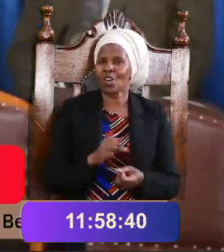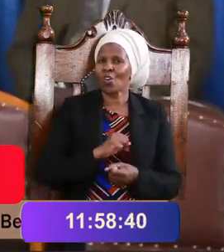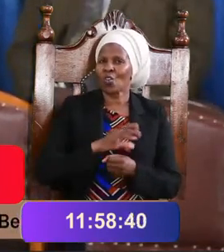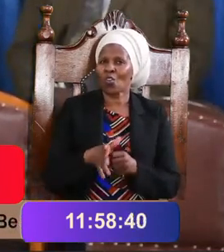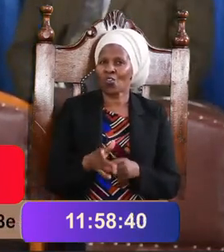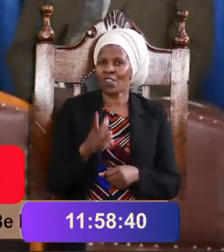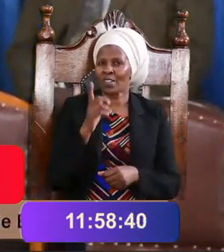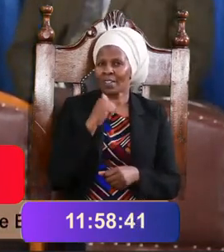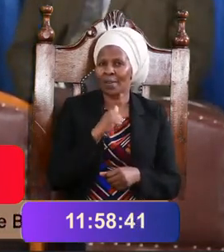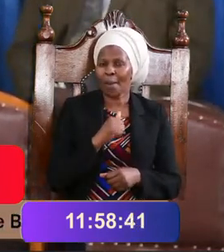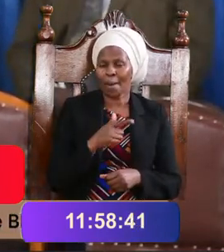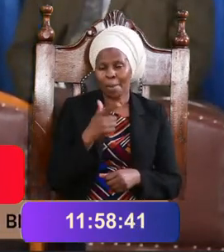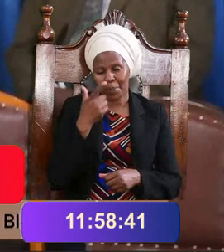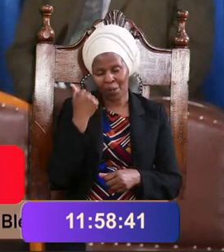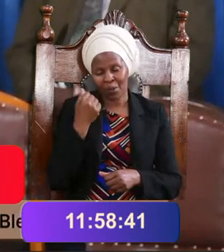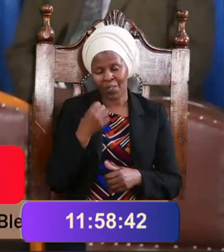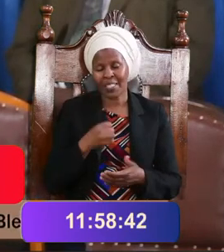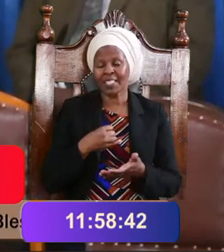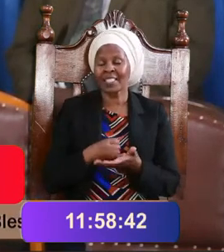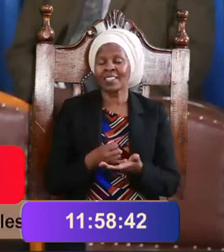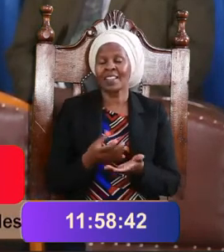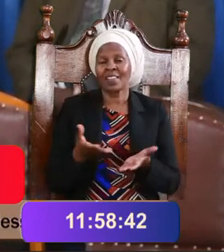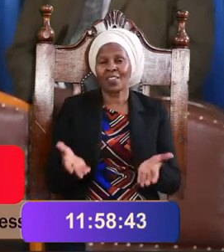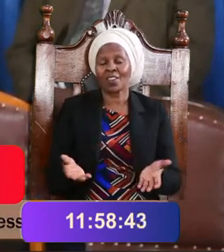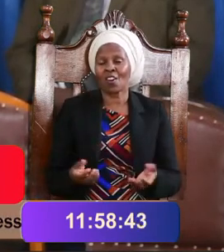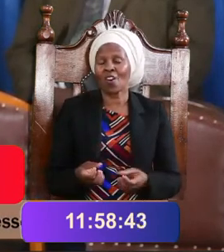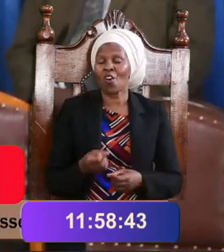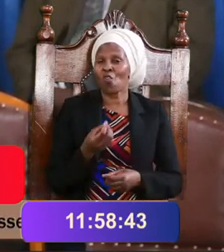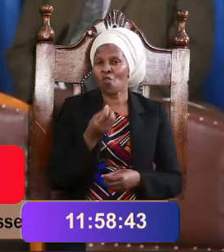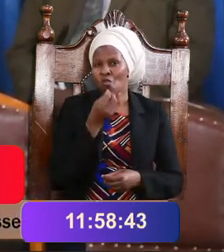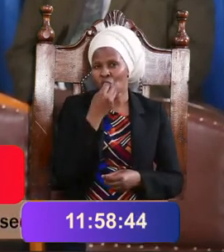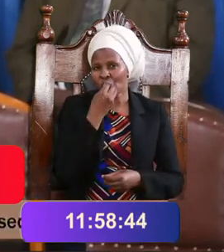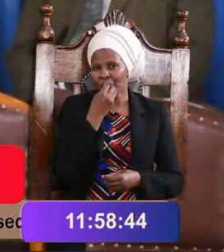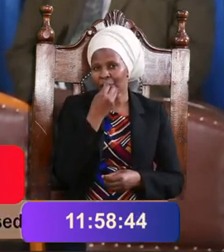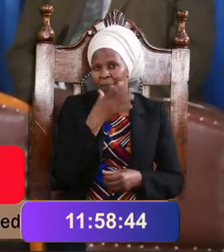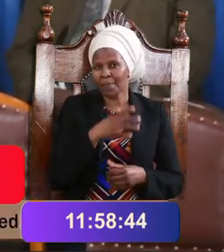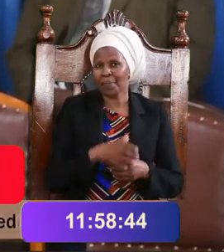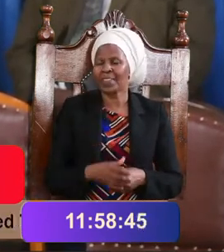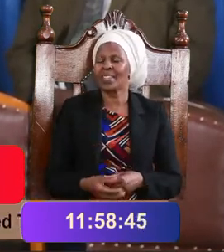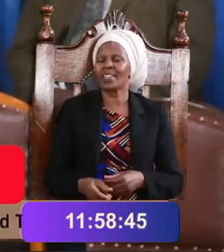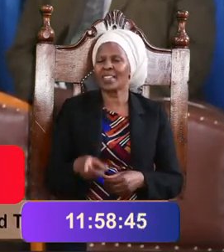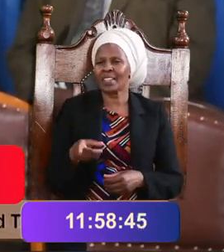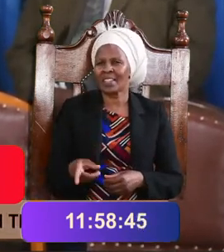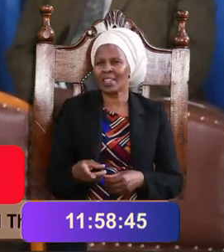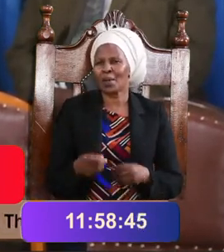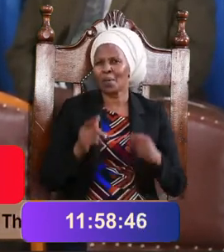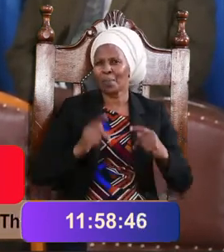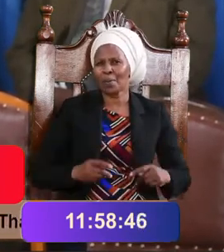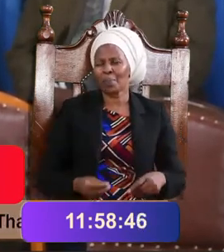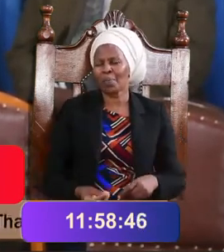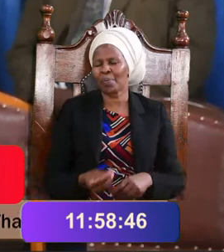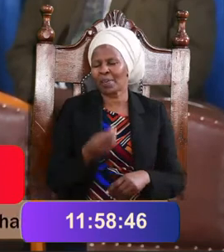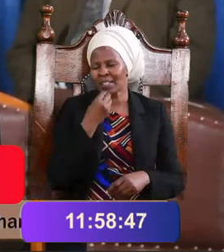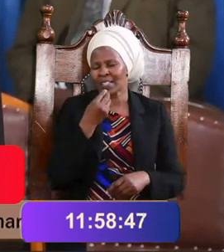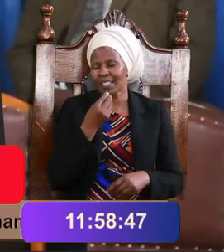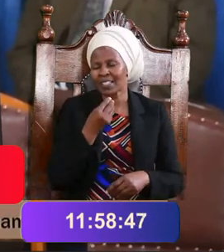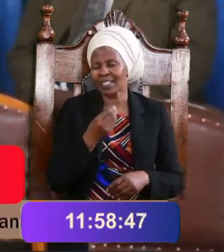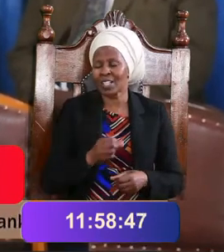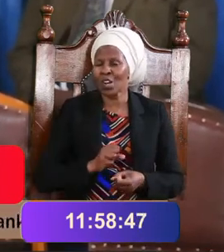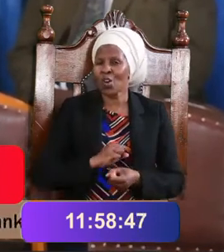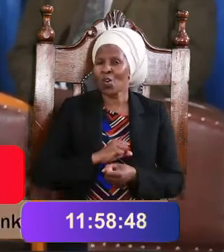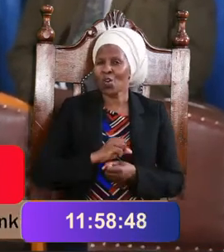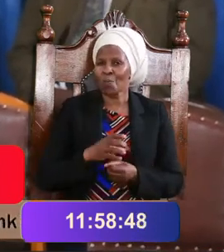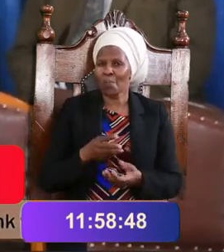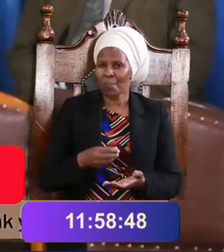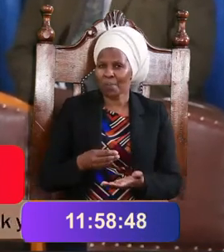Manake ilikuwa sasa ndio chakula chao. Walikuwa na kula hii mambo, hii hali ya COVID.